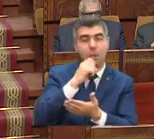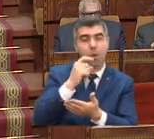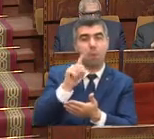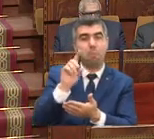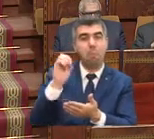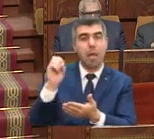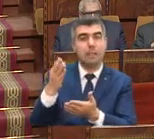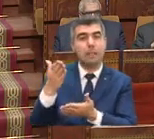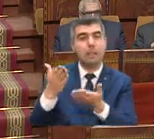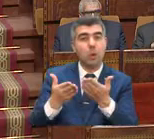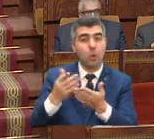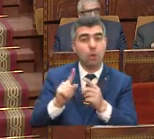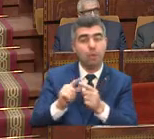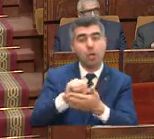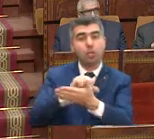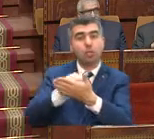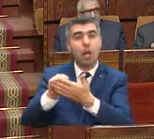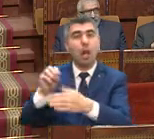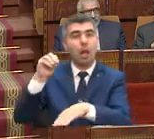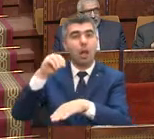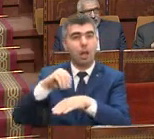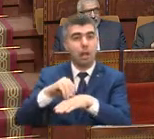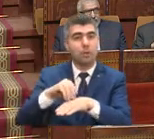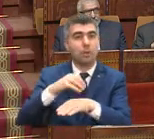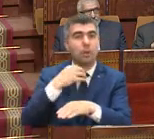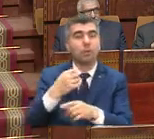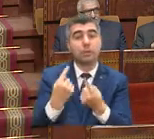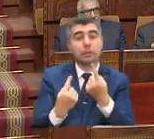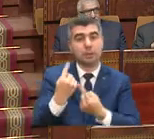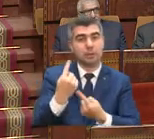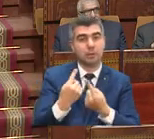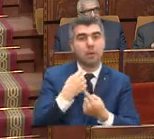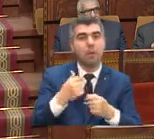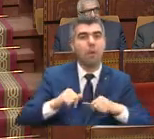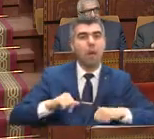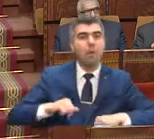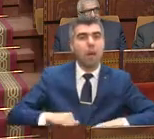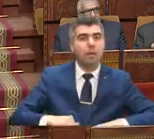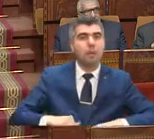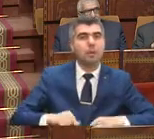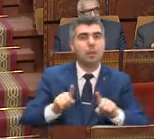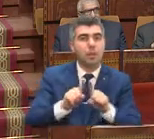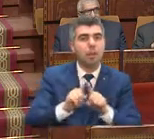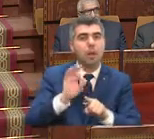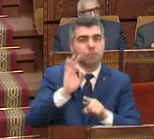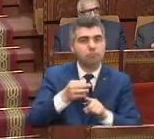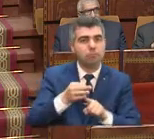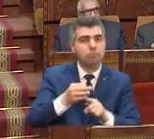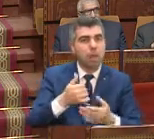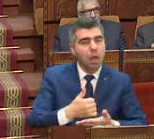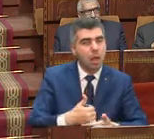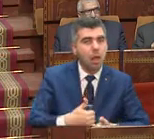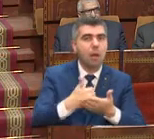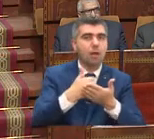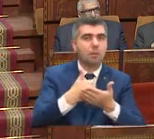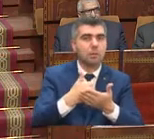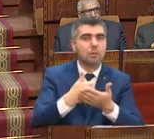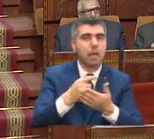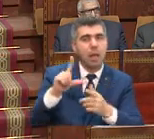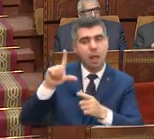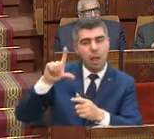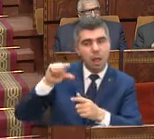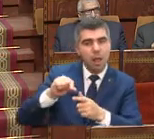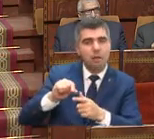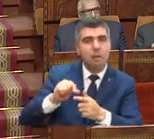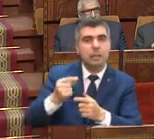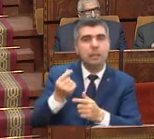ديال الحطب. فلهذا كنتمنوا السيد الوزير انكم تديروا تدخل في هذا المجال باش تخفض الأثمنة ديال